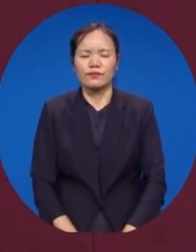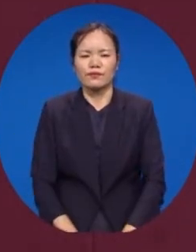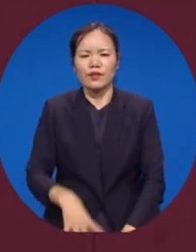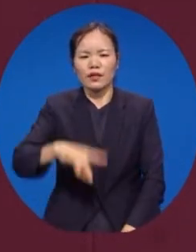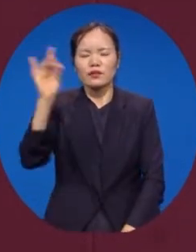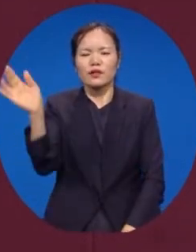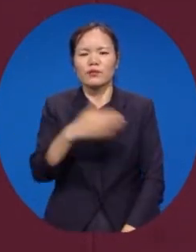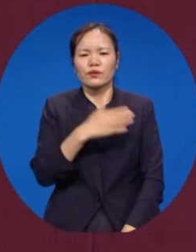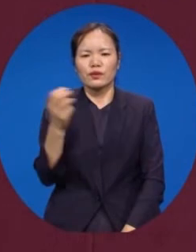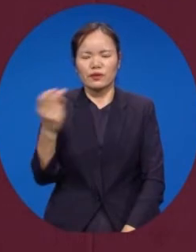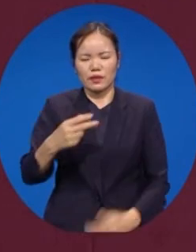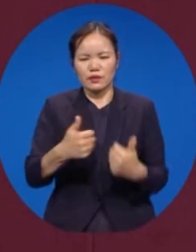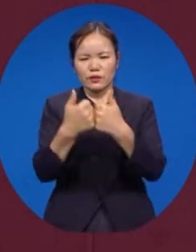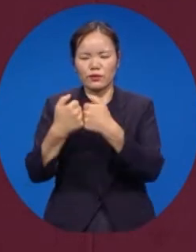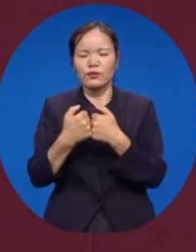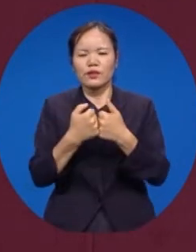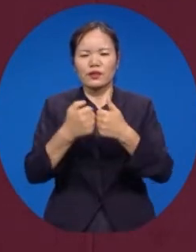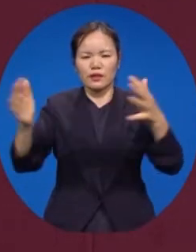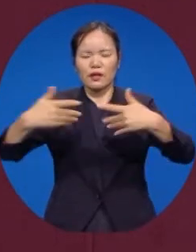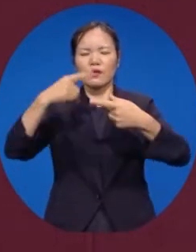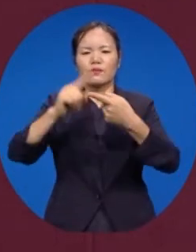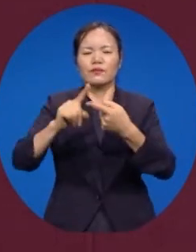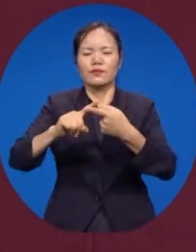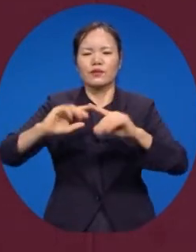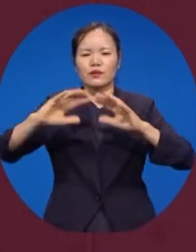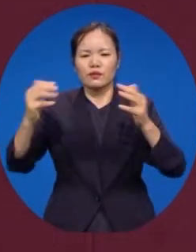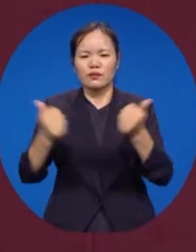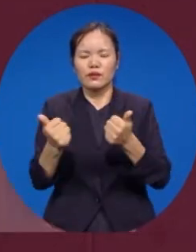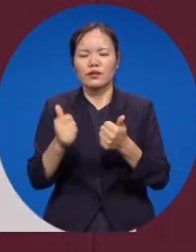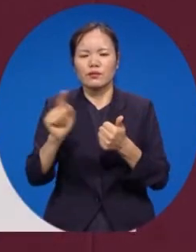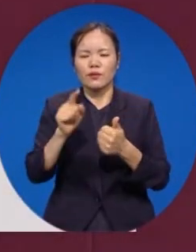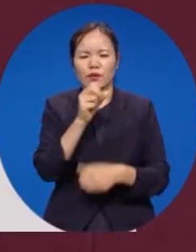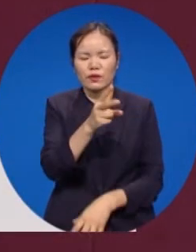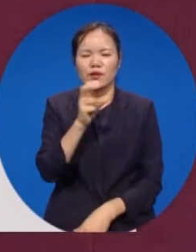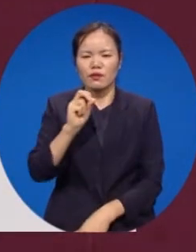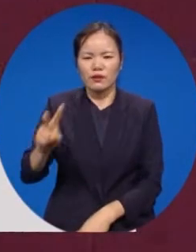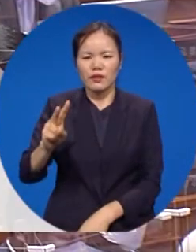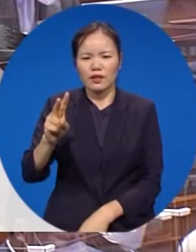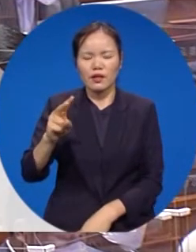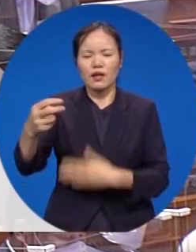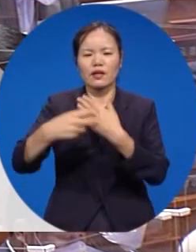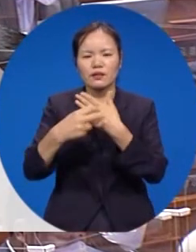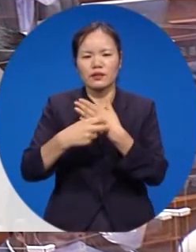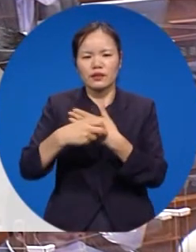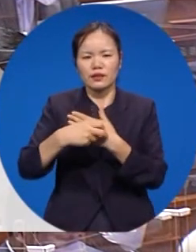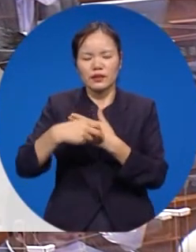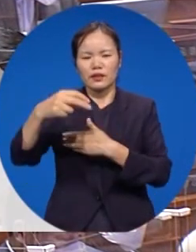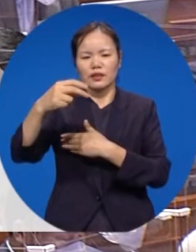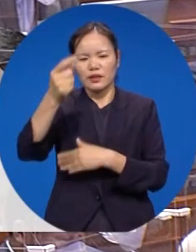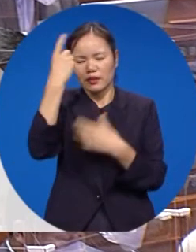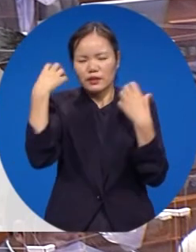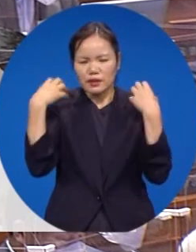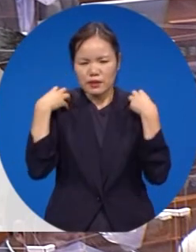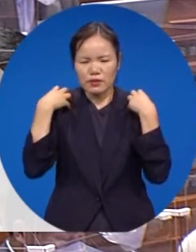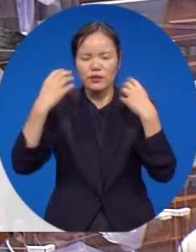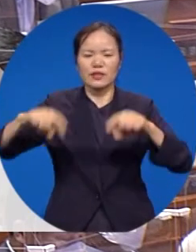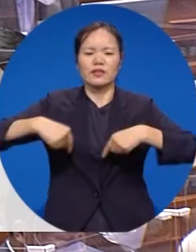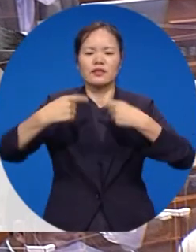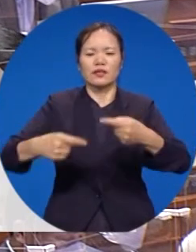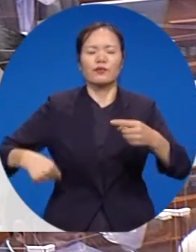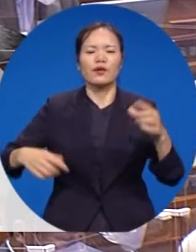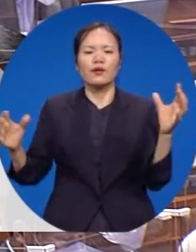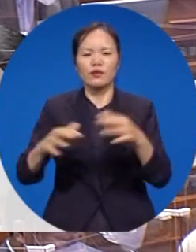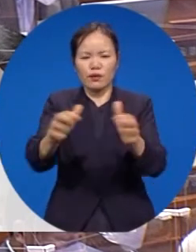원점에서 논의한다는 합의대로 국회는 여야 의정 참여하는